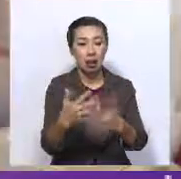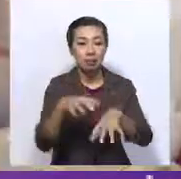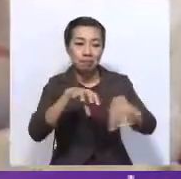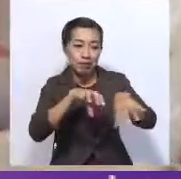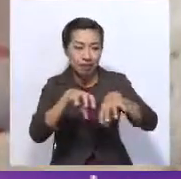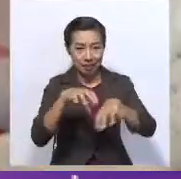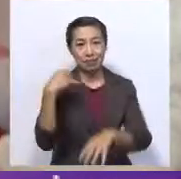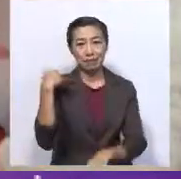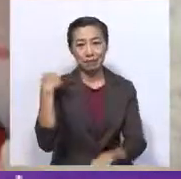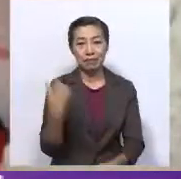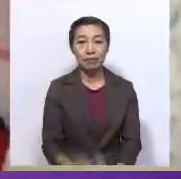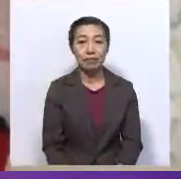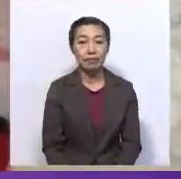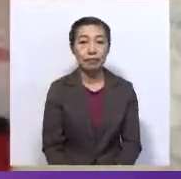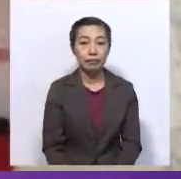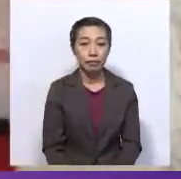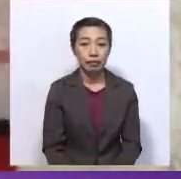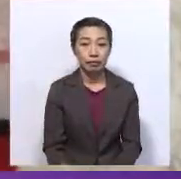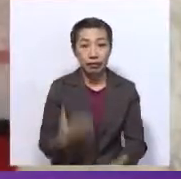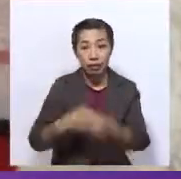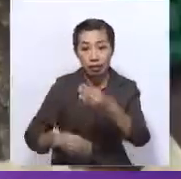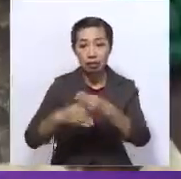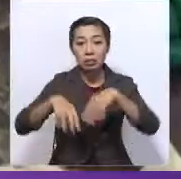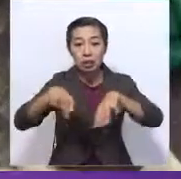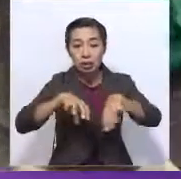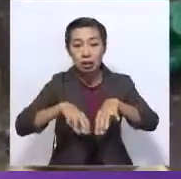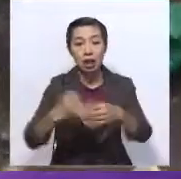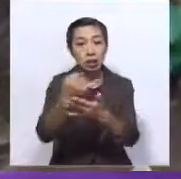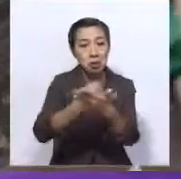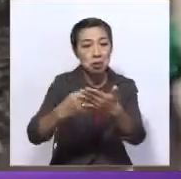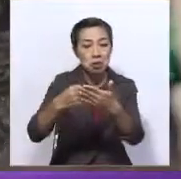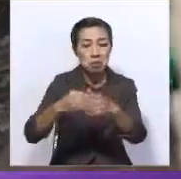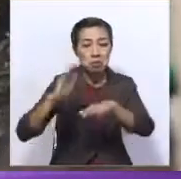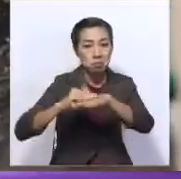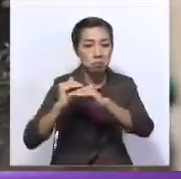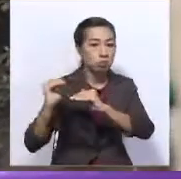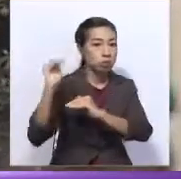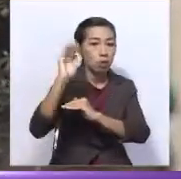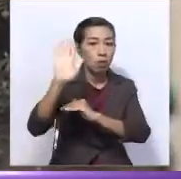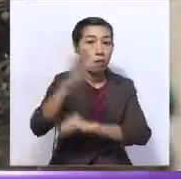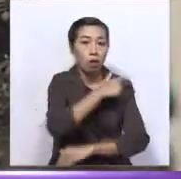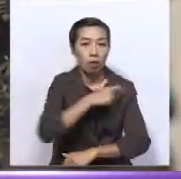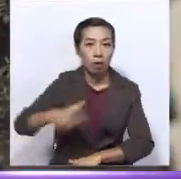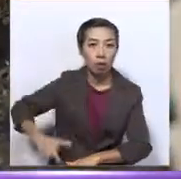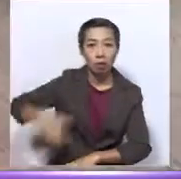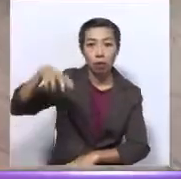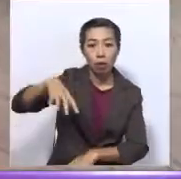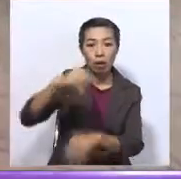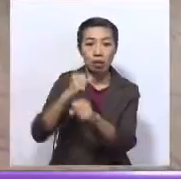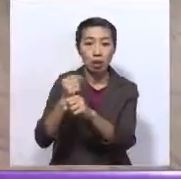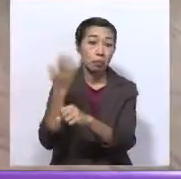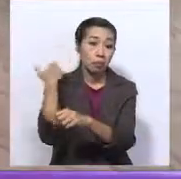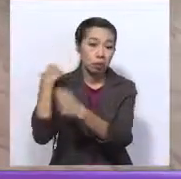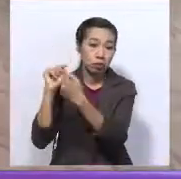ย นอกจากนี้ยังมีการจัดแสดงศิลปะชั้นสูงในราชสำนักที่สืบทอดมาจนถึงปัจ